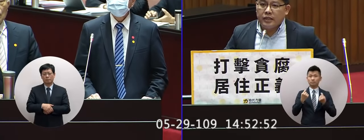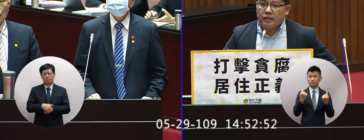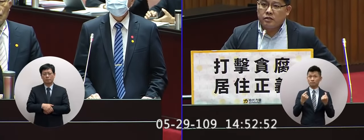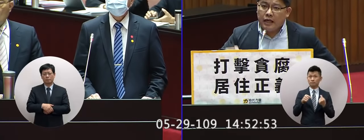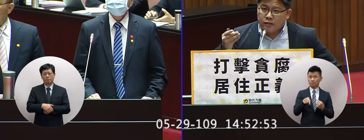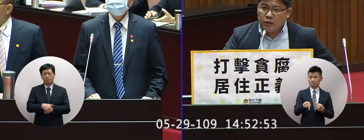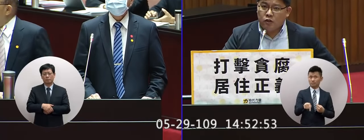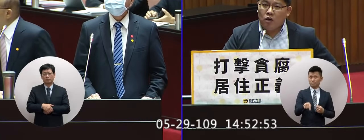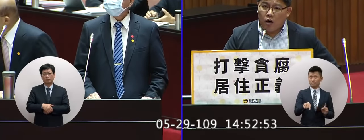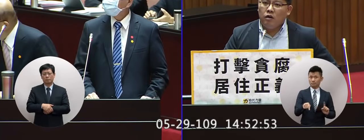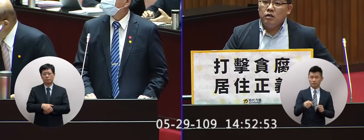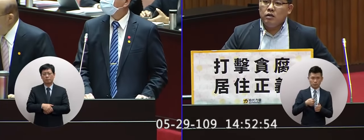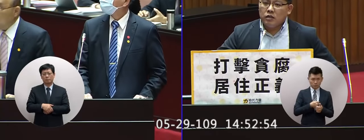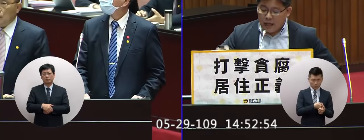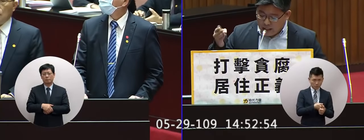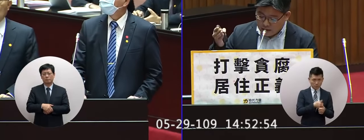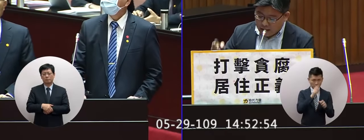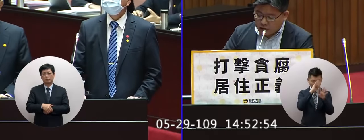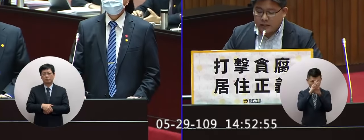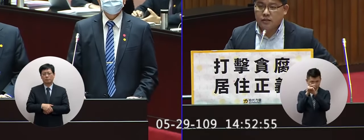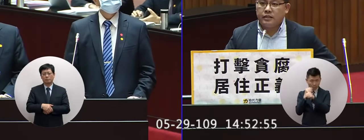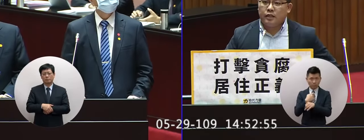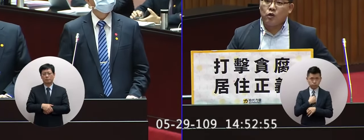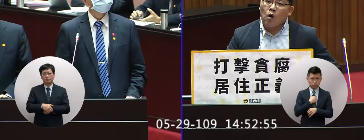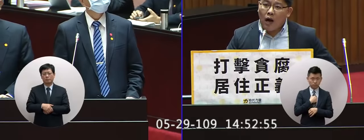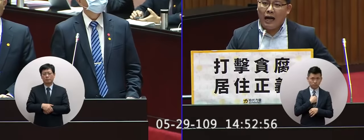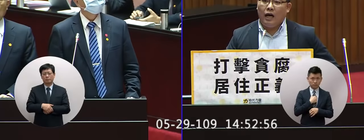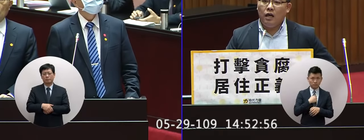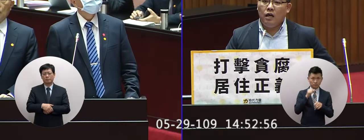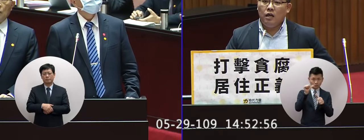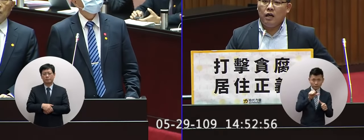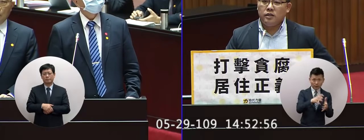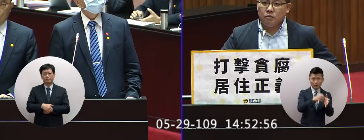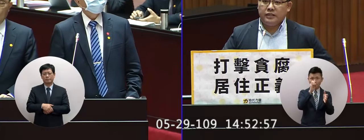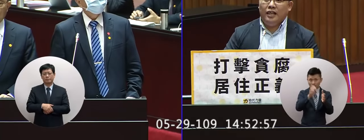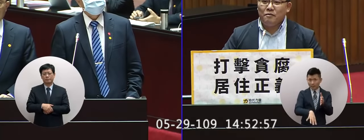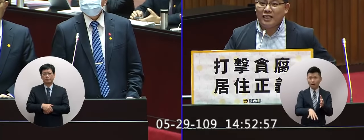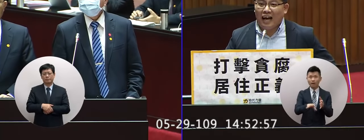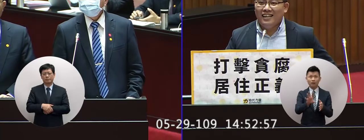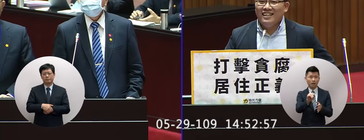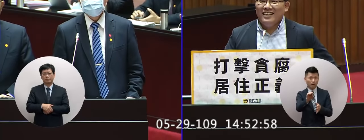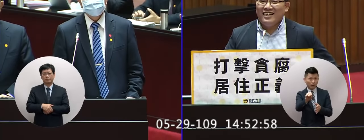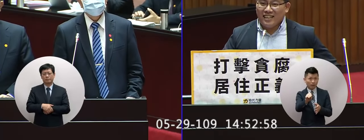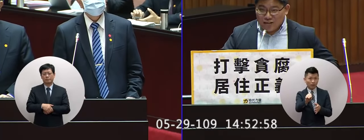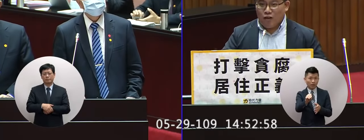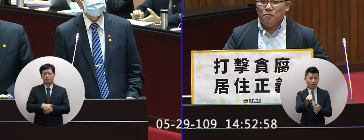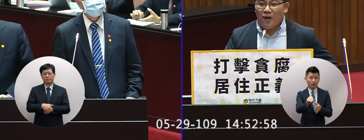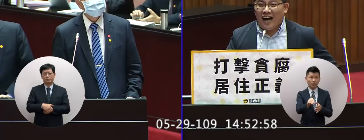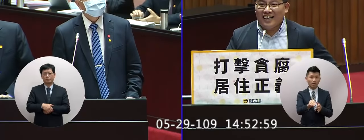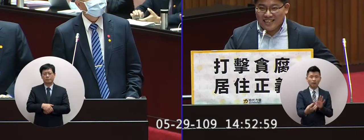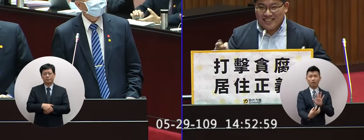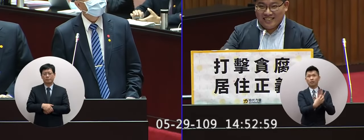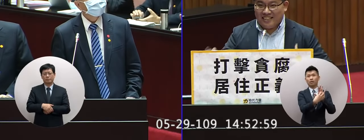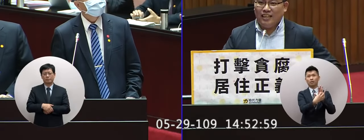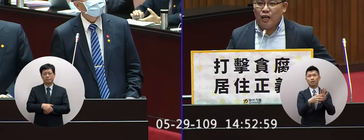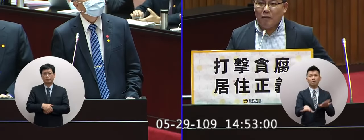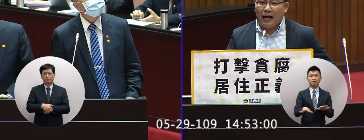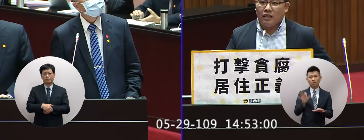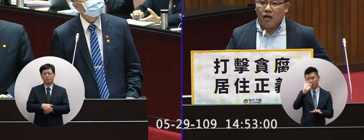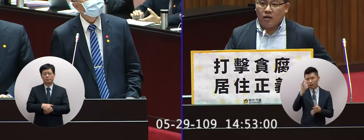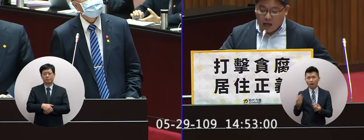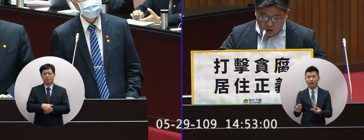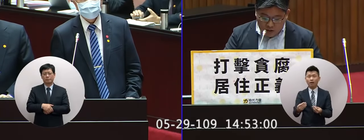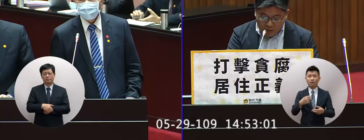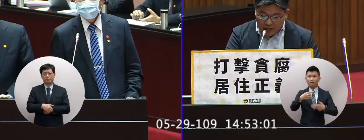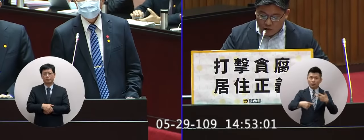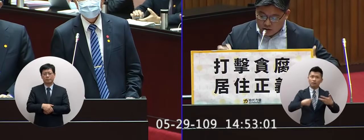为这个物件就是在追踪讲，迄个到底执行的状况啊。啊，现在这个平台已经找无啊，已经一两礼